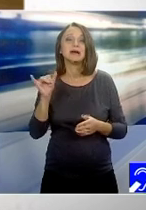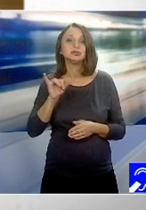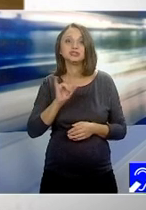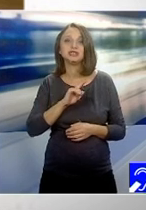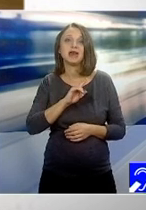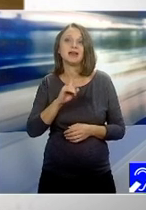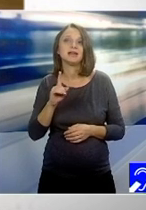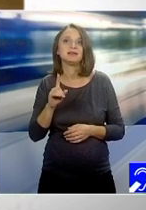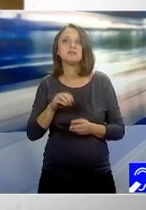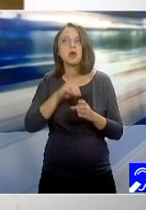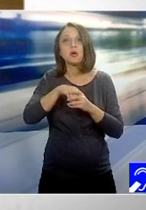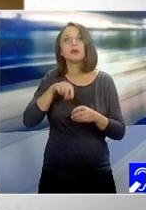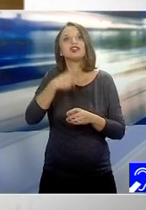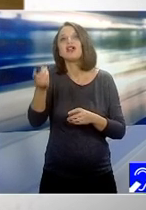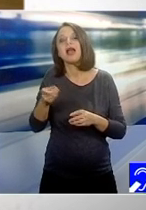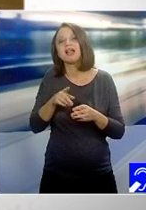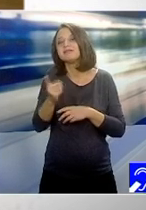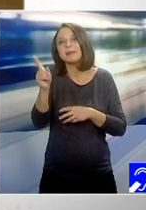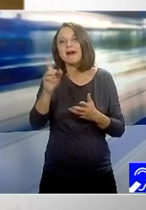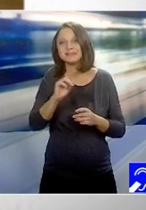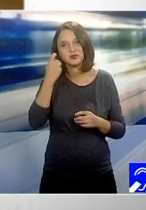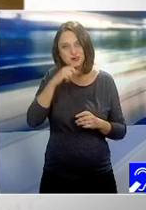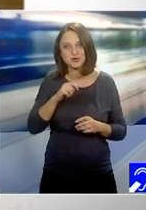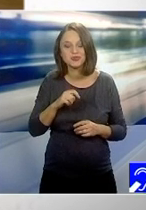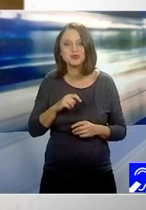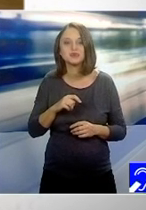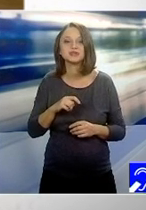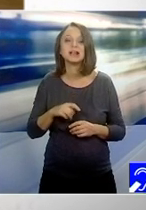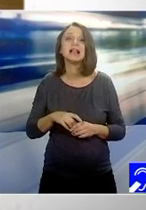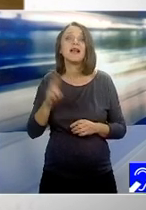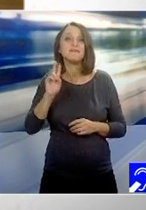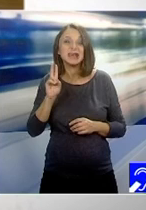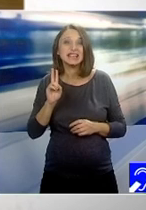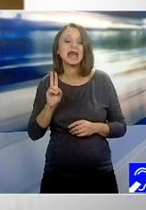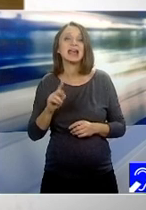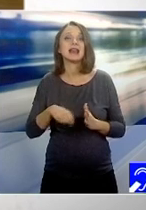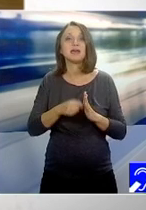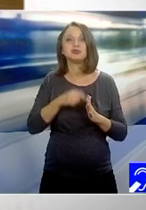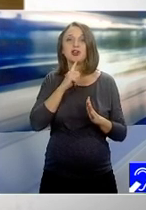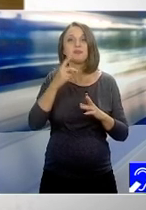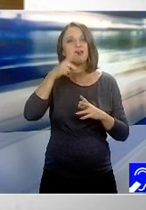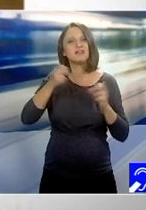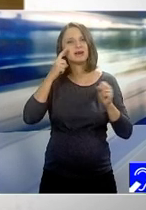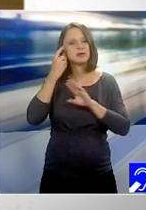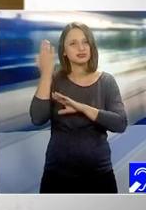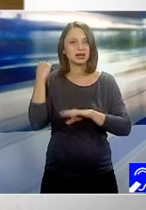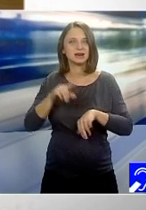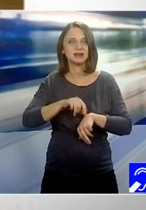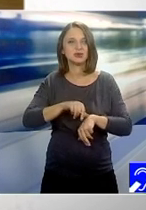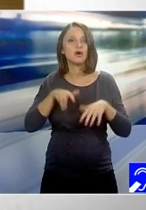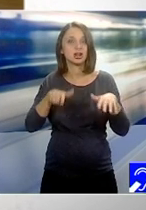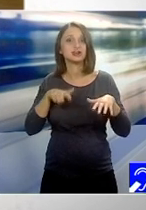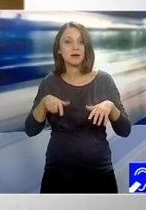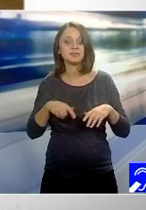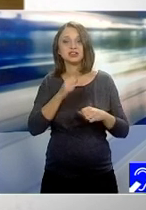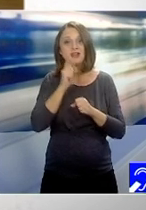sunt din Cluj-Napoca, vă promitem în cadrul ediției de vinere, emisiunii Fără Prejudecăți de la TVR Cluj de la ora 17, un